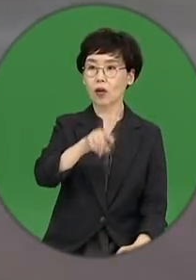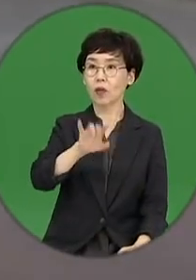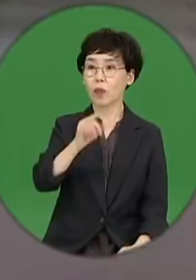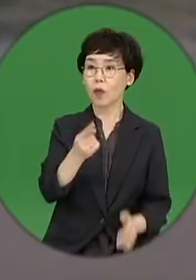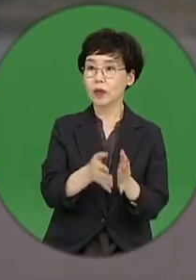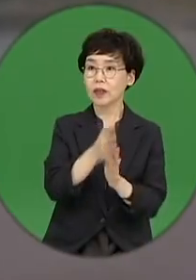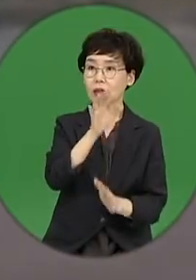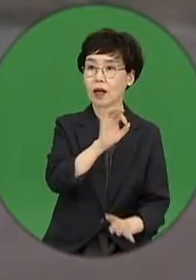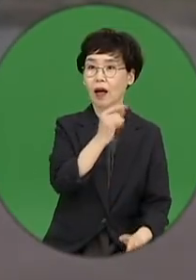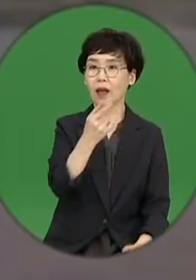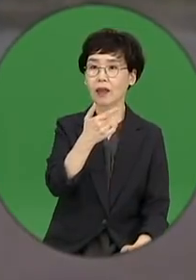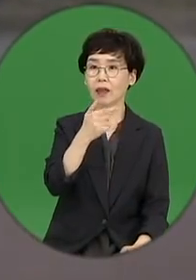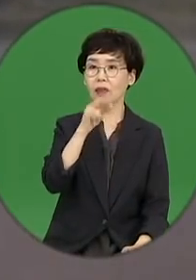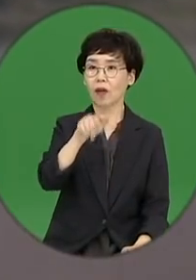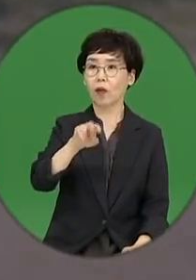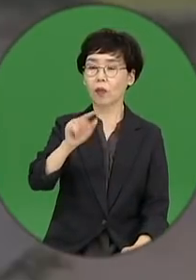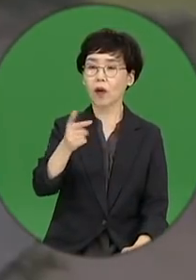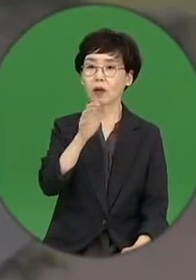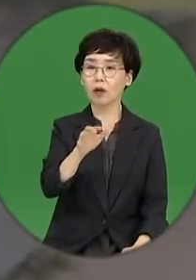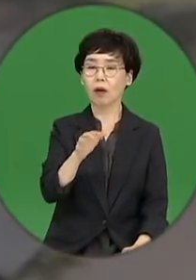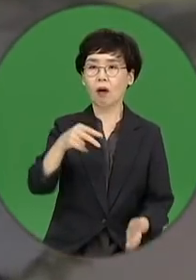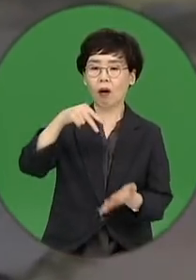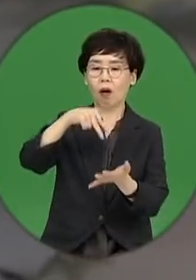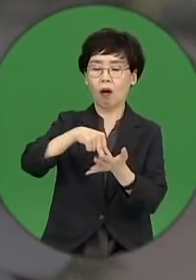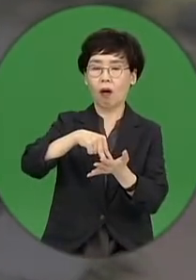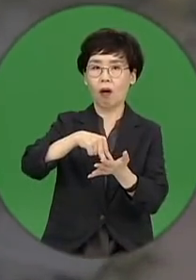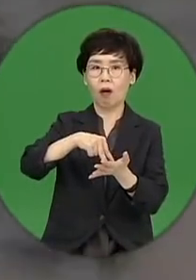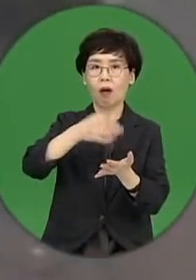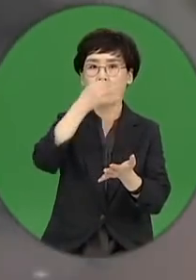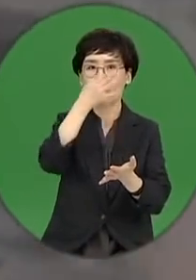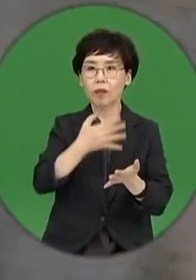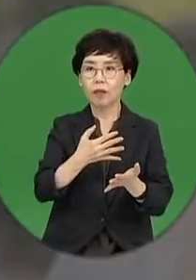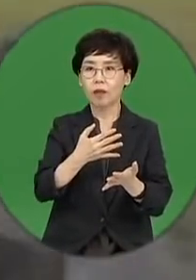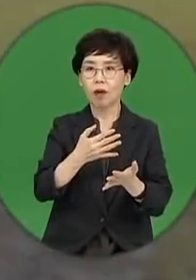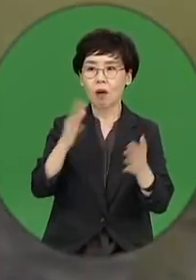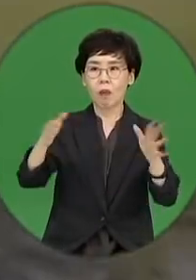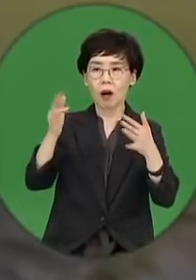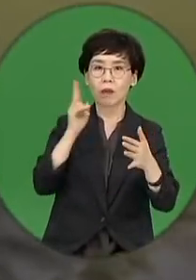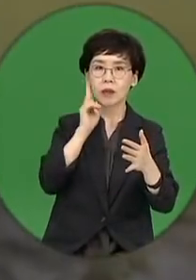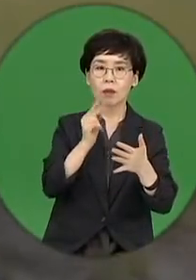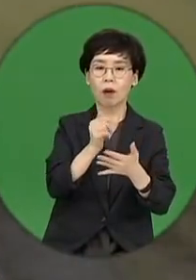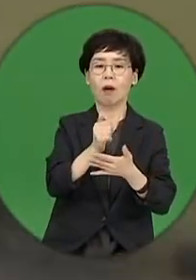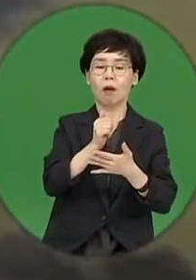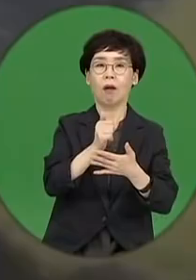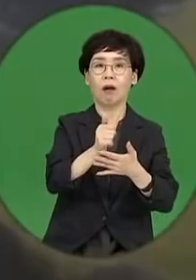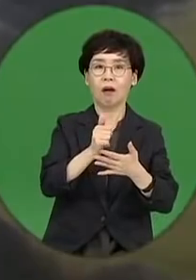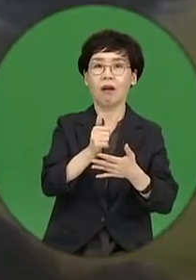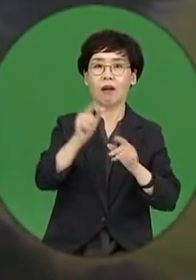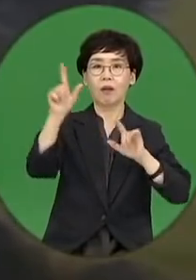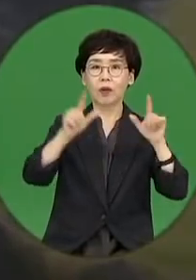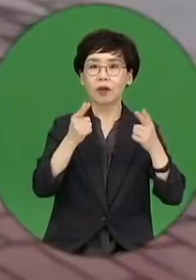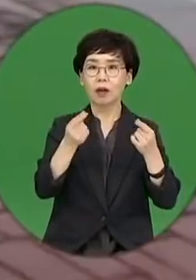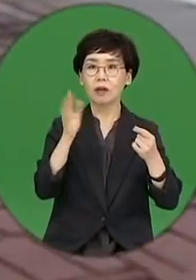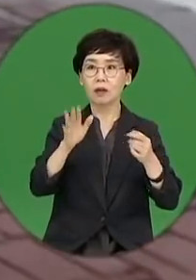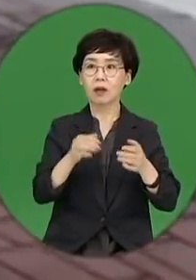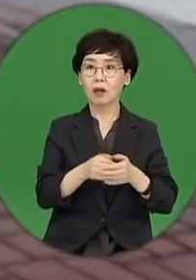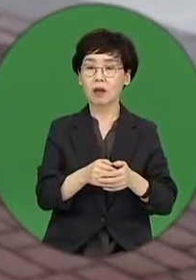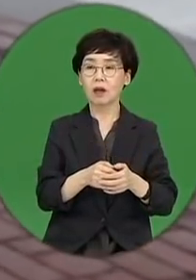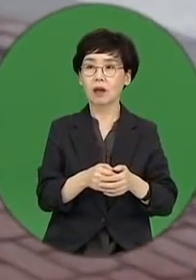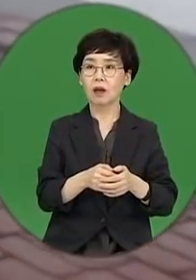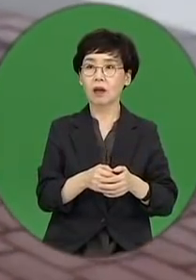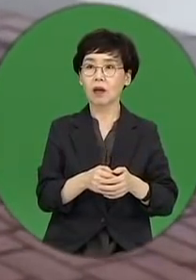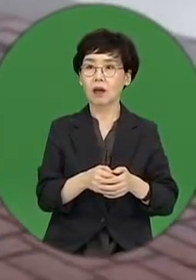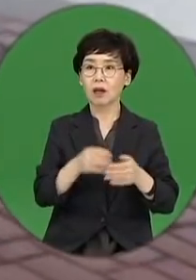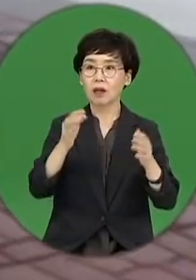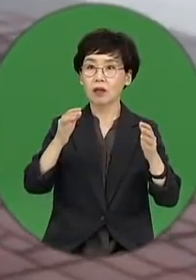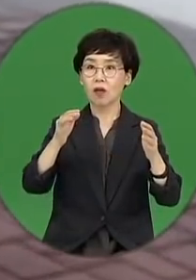안덕면입니다. 지금 몸을 가누기도 힘들어 보이는 상황이죠. 저렇게 바람이 거세게 불고 있는 상황인데 지금 구조물이 날아가지